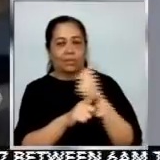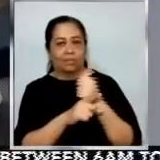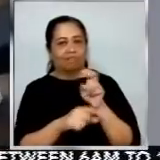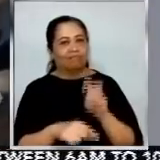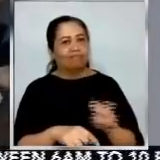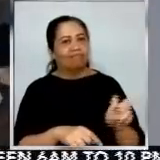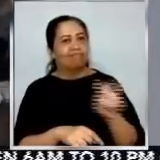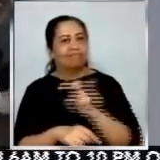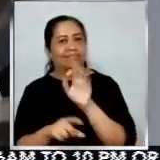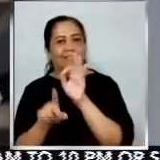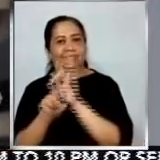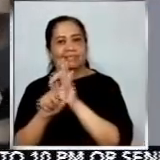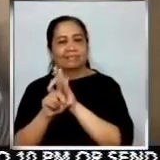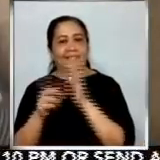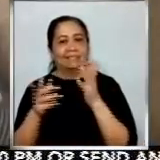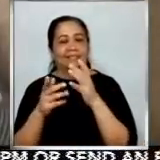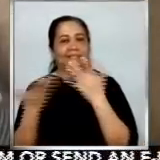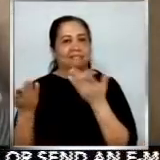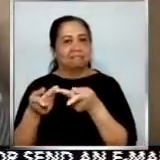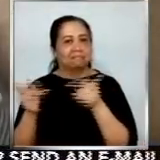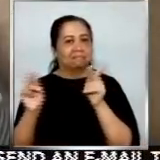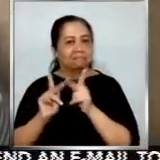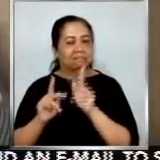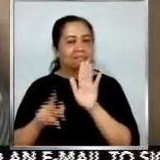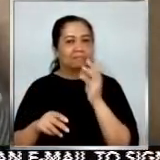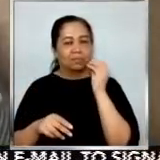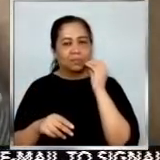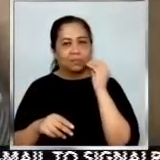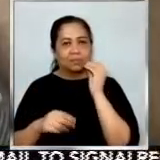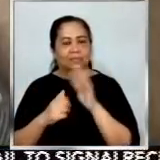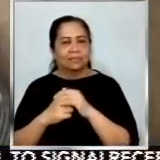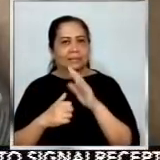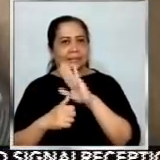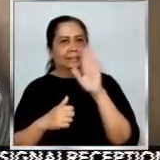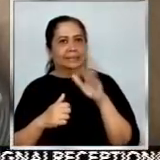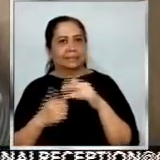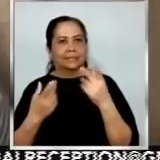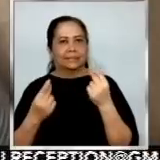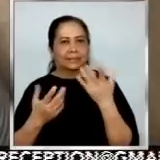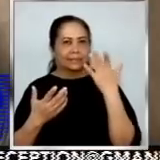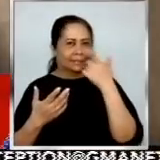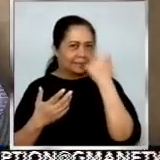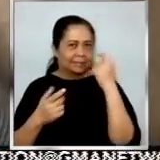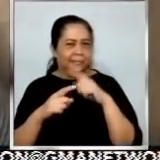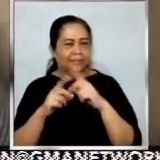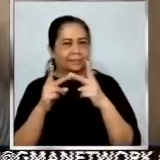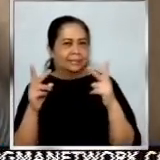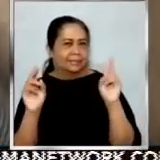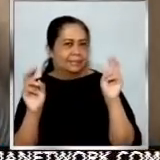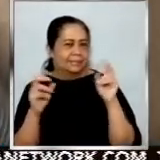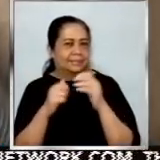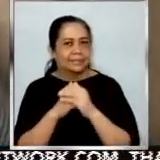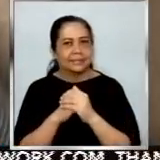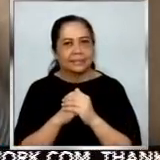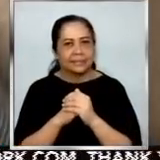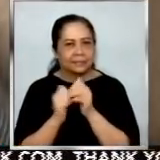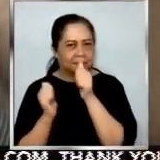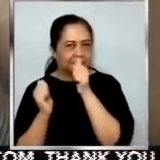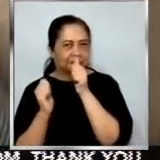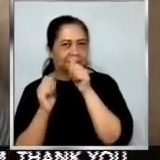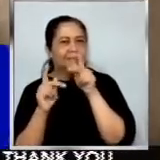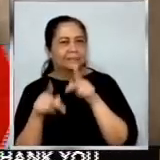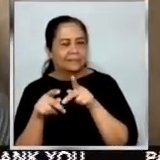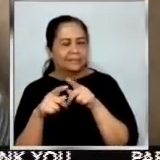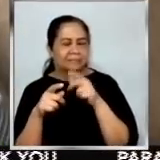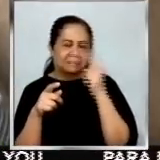fans sa kanyang living space. Things like this I never really do because I'm a very private person, I guess.